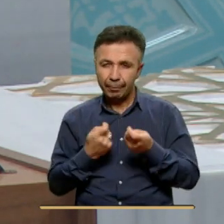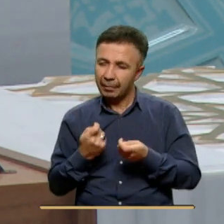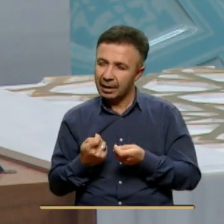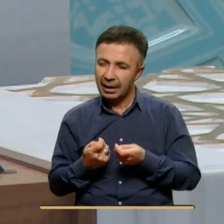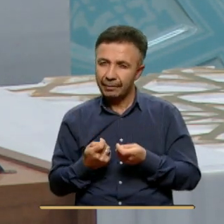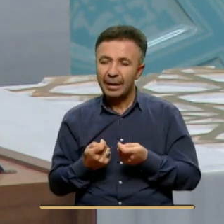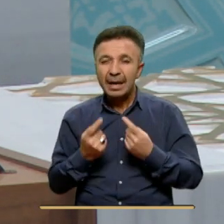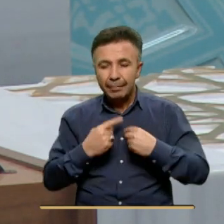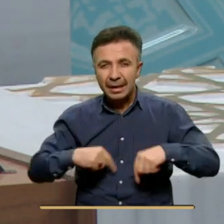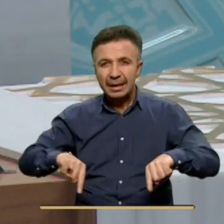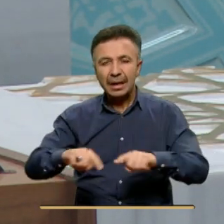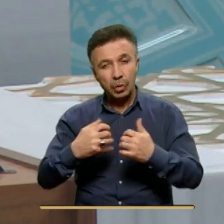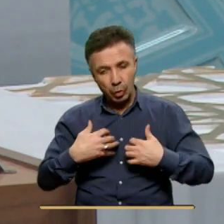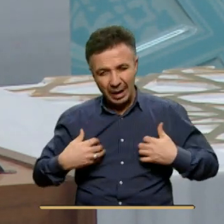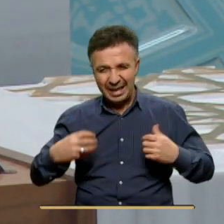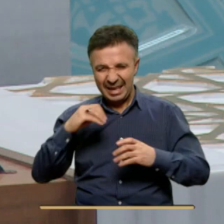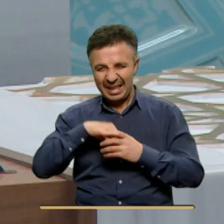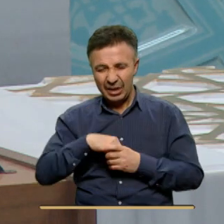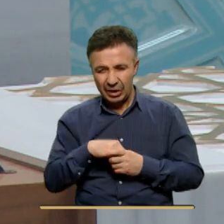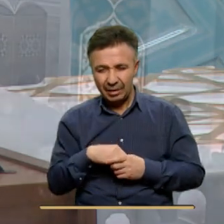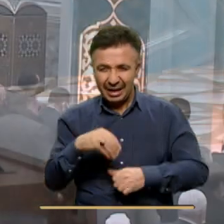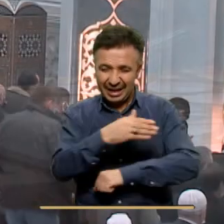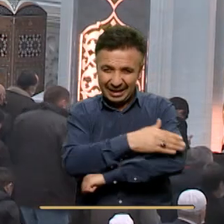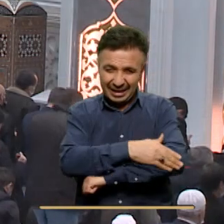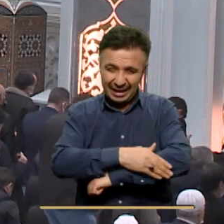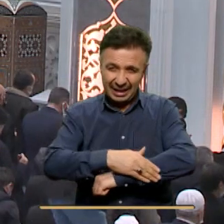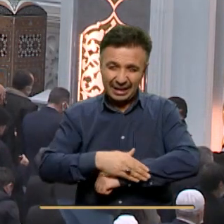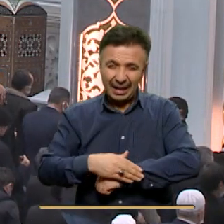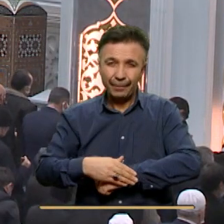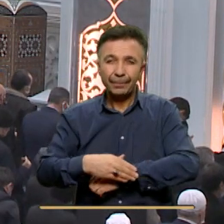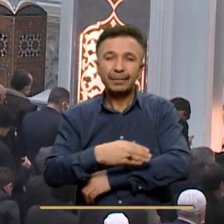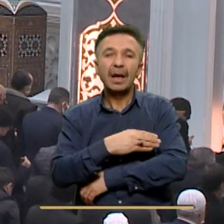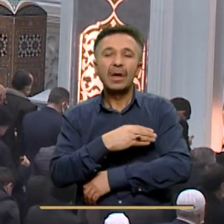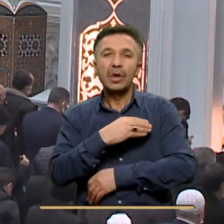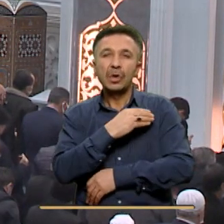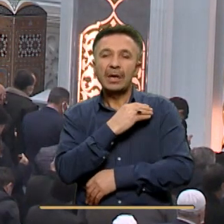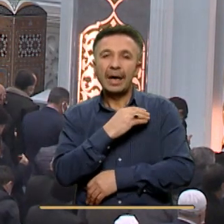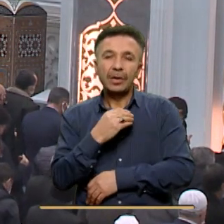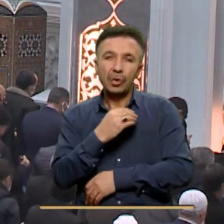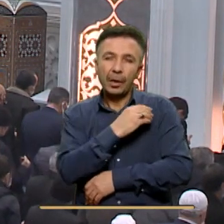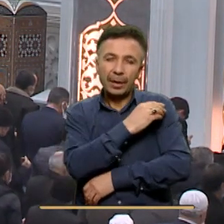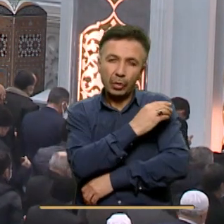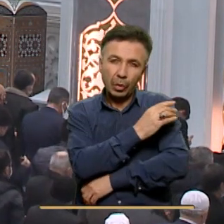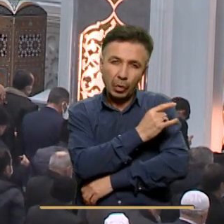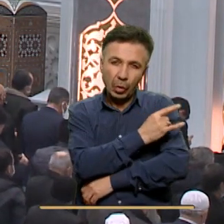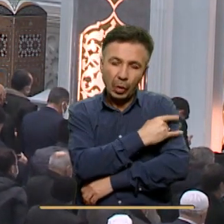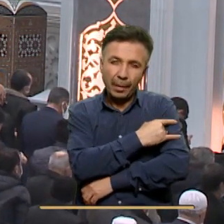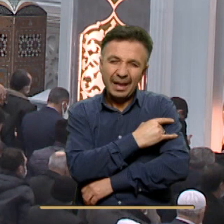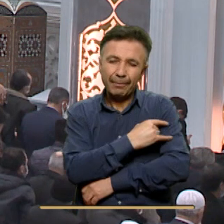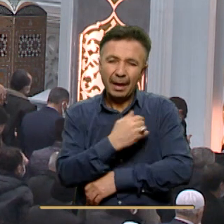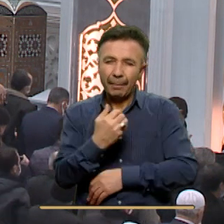bizlerin güvenliği için başta sınır boylarında nöbet bekleyen, gece gündüz demeden teröre